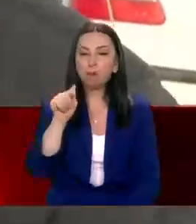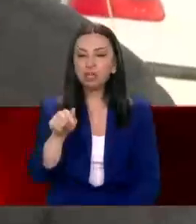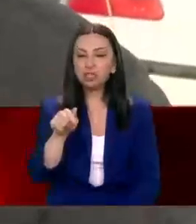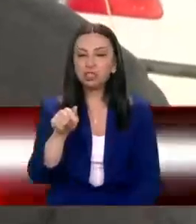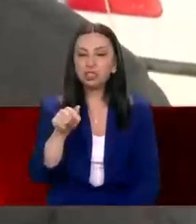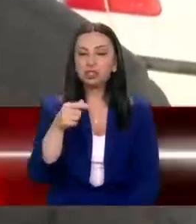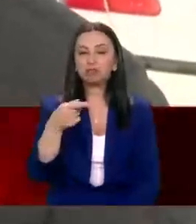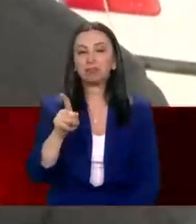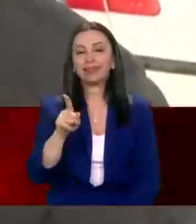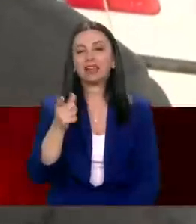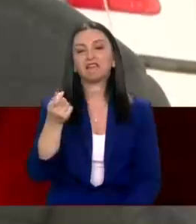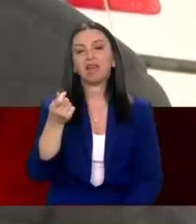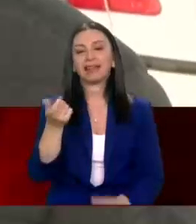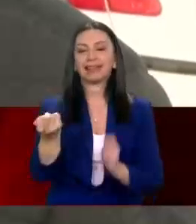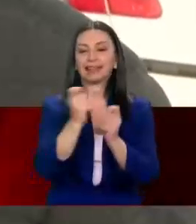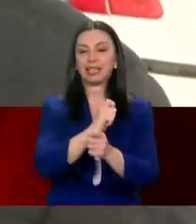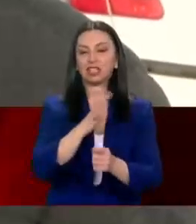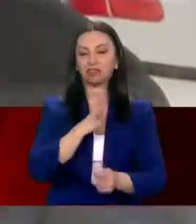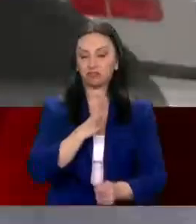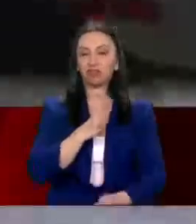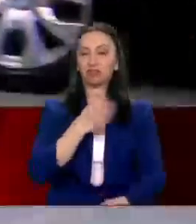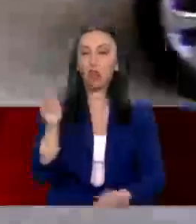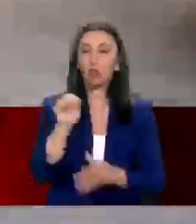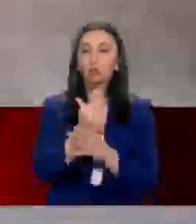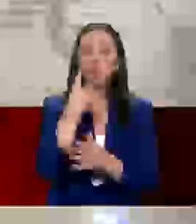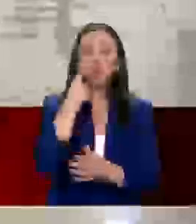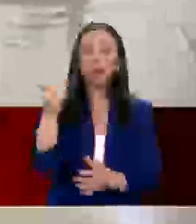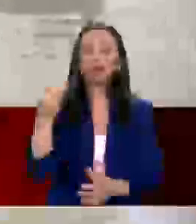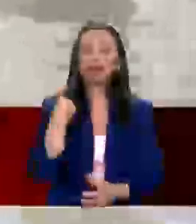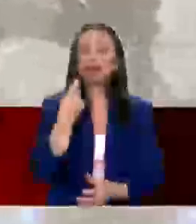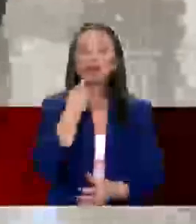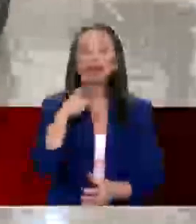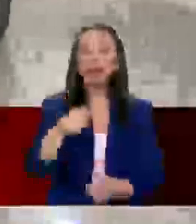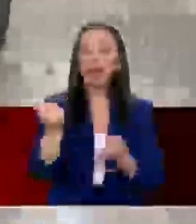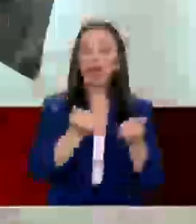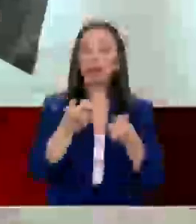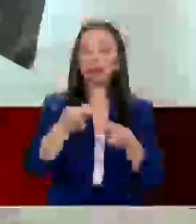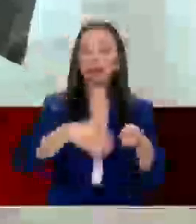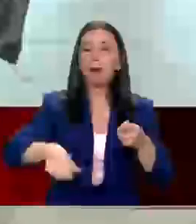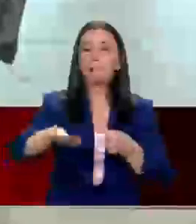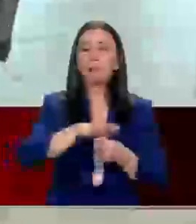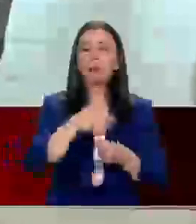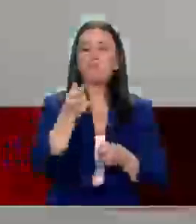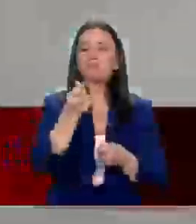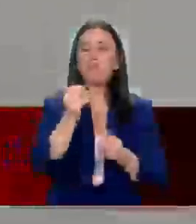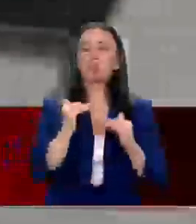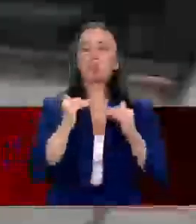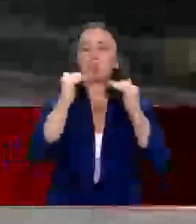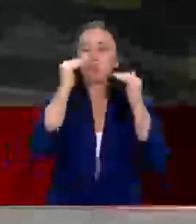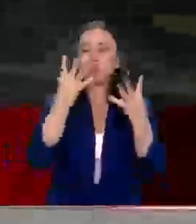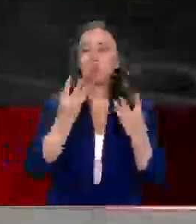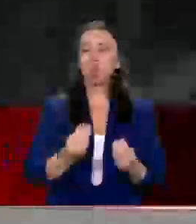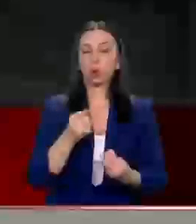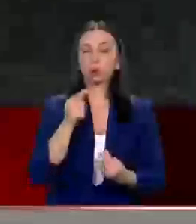geliyor. Arabasına göre fiyatlarda biraz kımıldama var. Uzmanlara göre yeni yılda da otomobil piyasasında fiyatlar yukarı yönlü